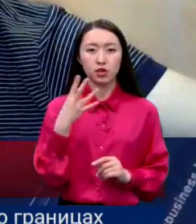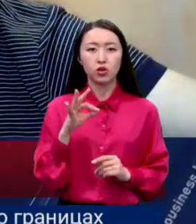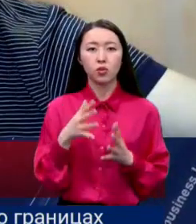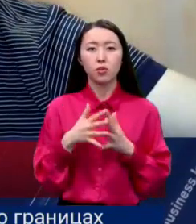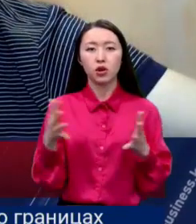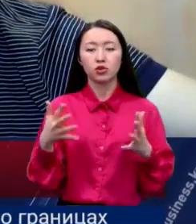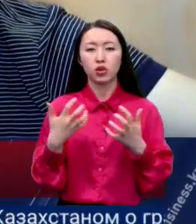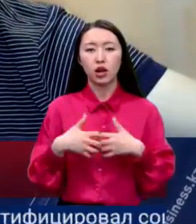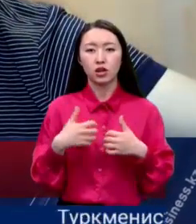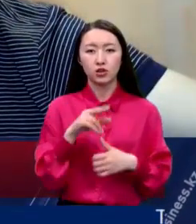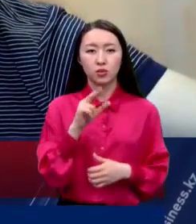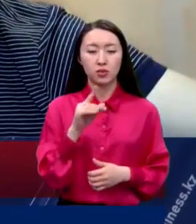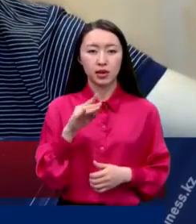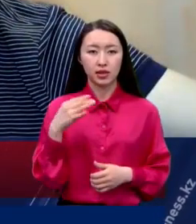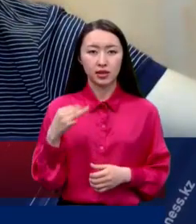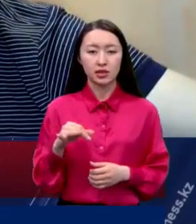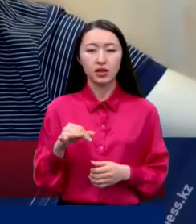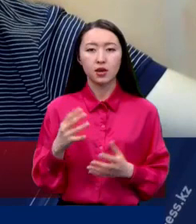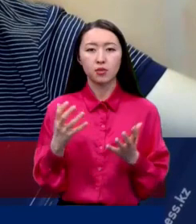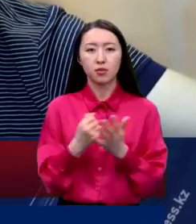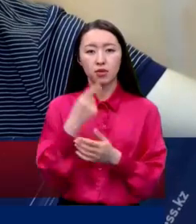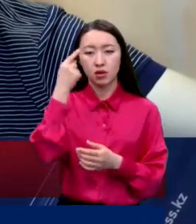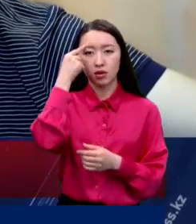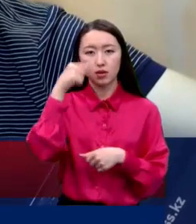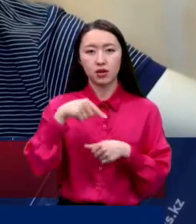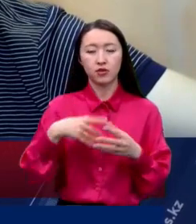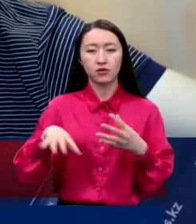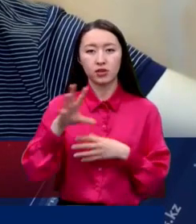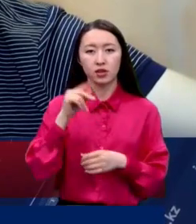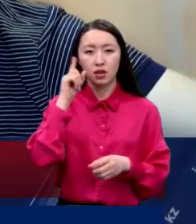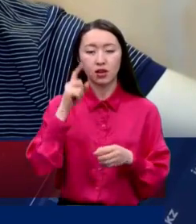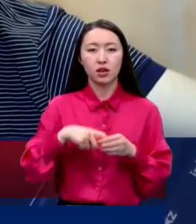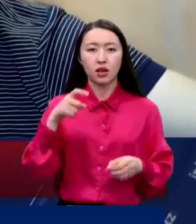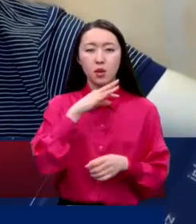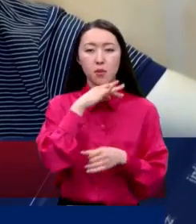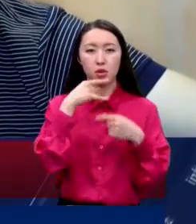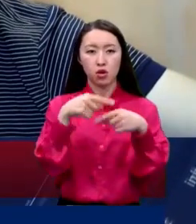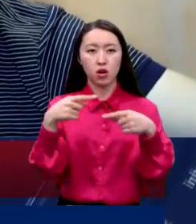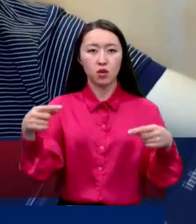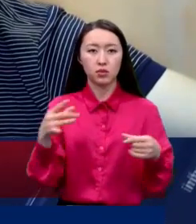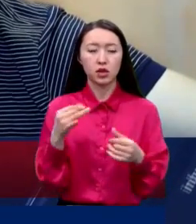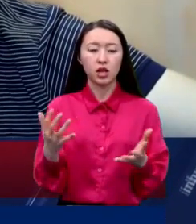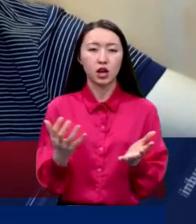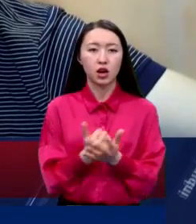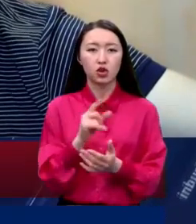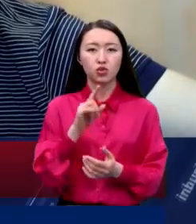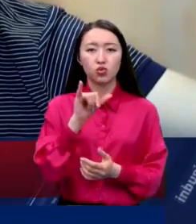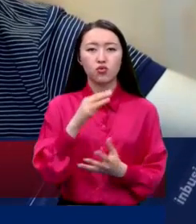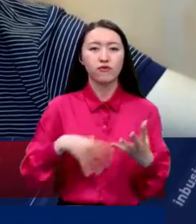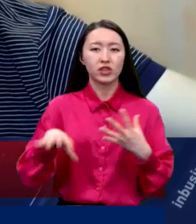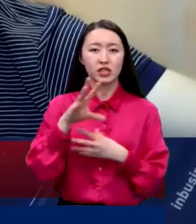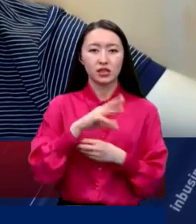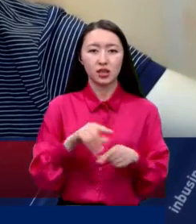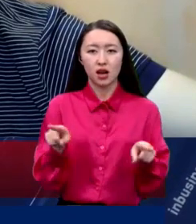большое количество партий заставляет, мне кажется, избирателей как-то теряться в многообразии, и порой кажется, что у всех одни и те